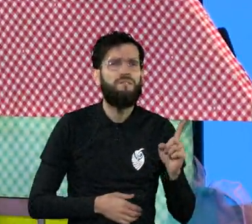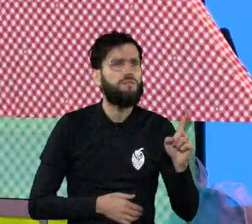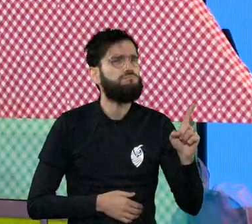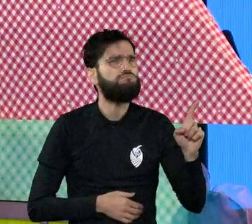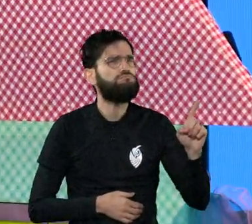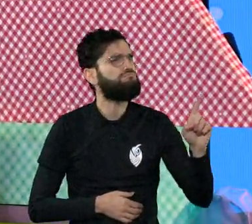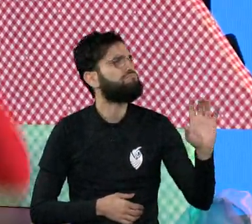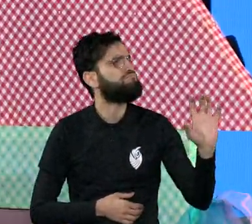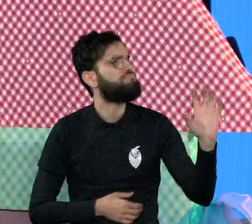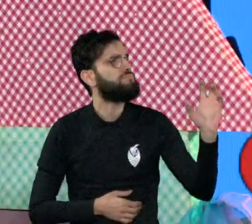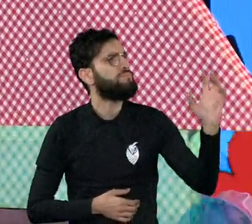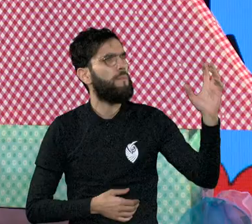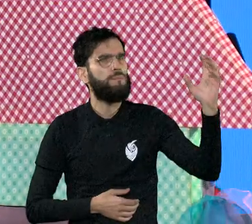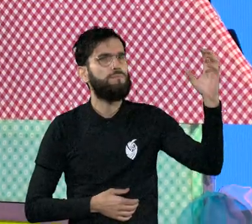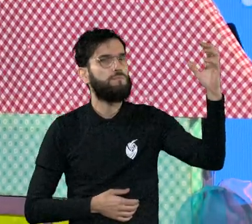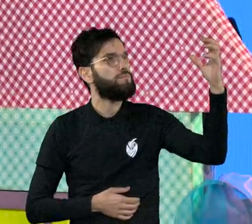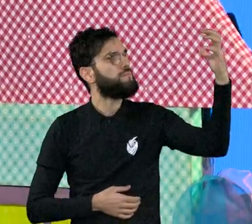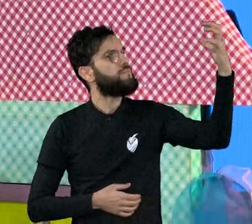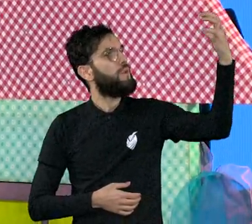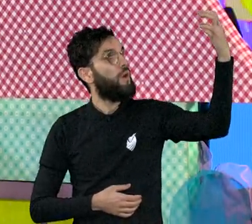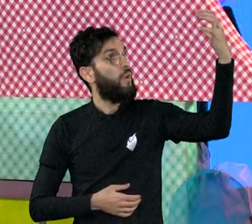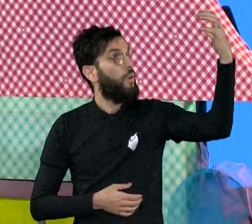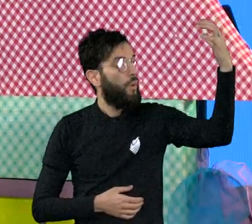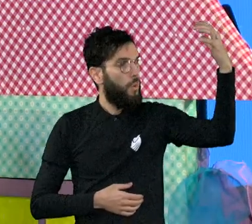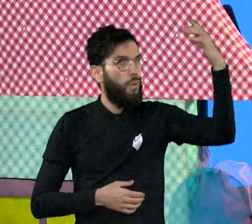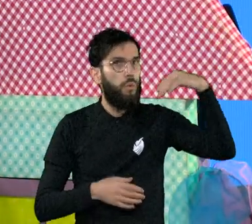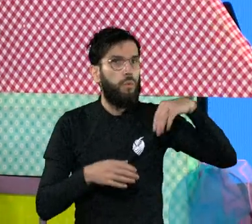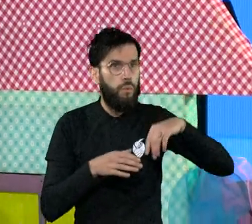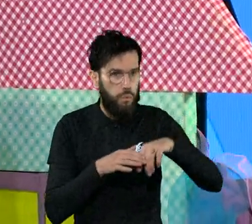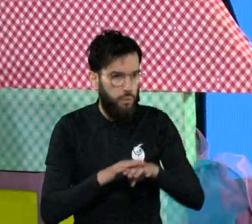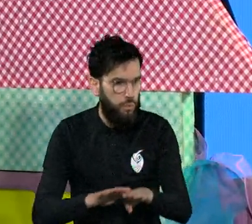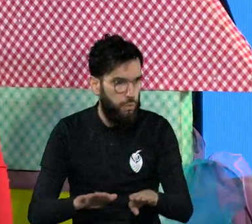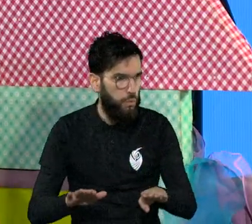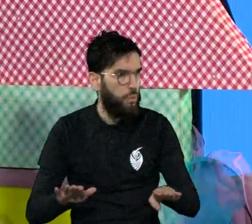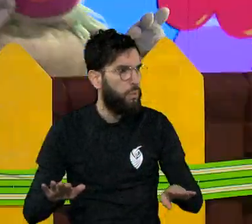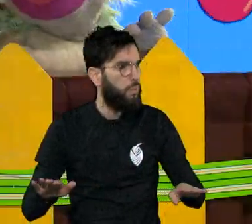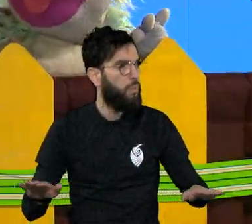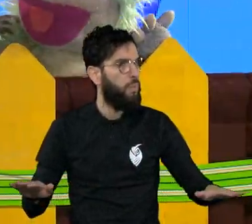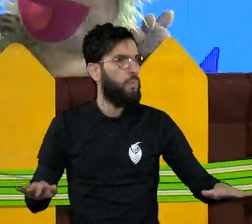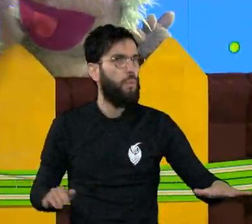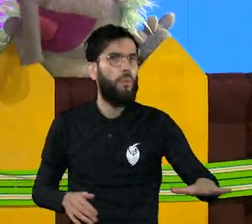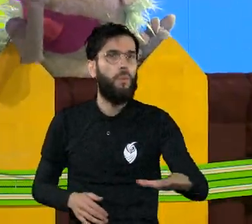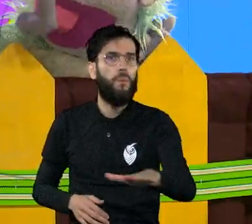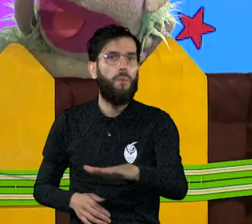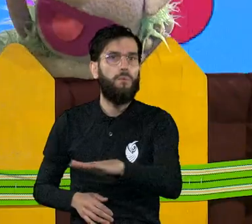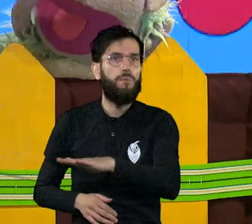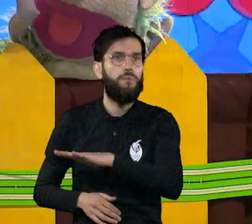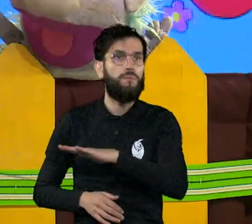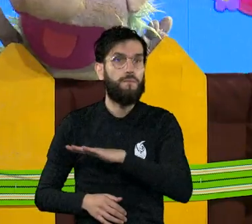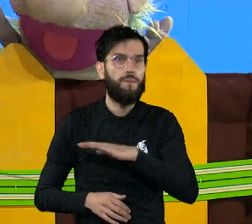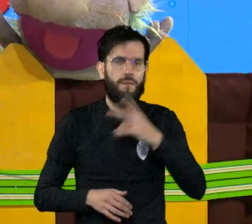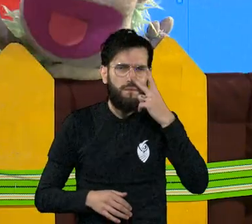je slnko, hlboko je zrnko, cez rieku